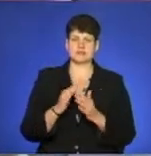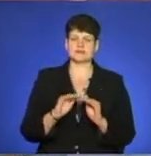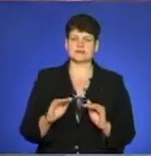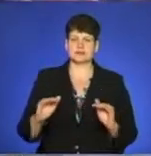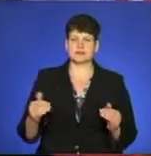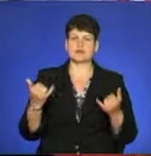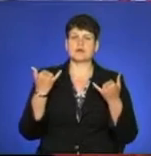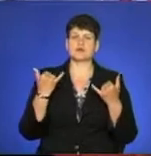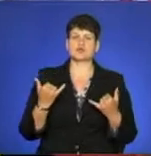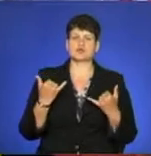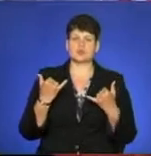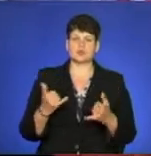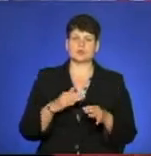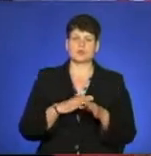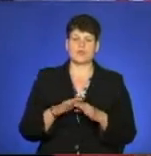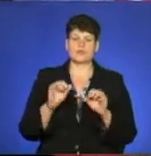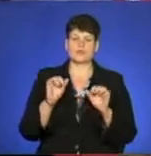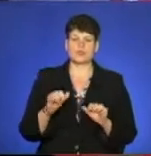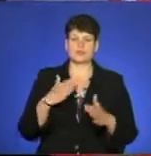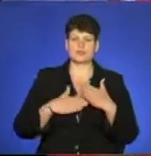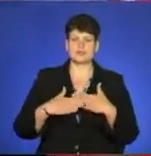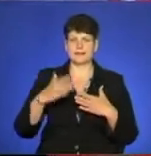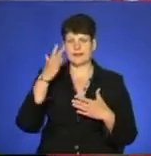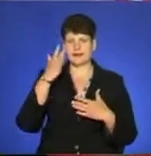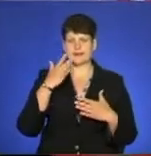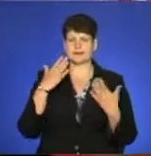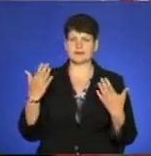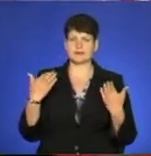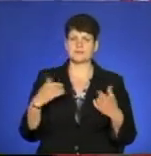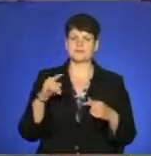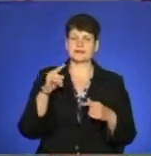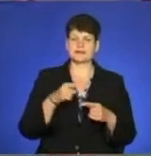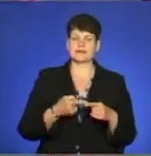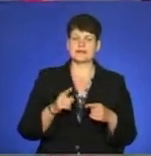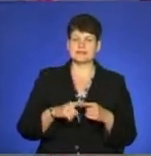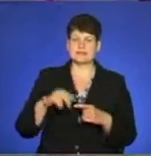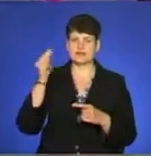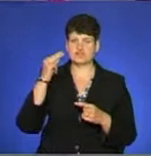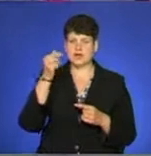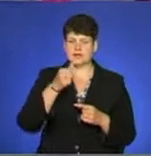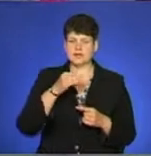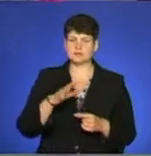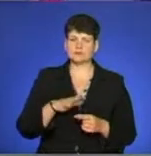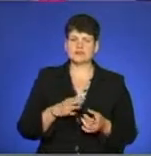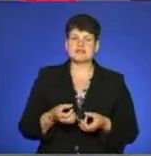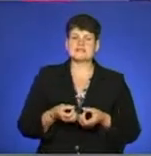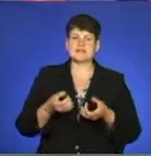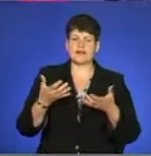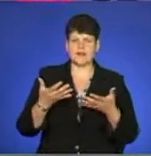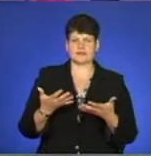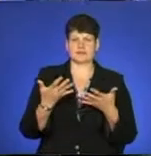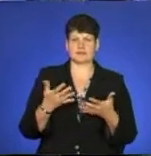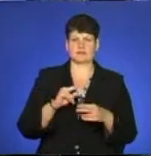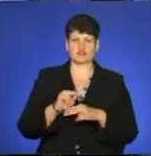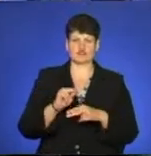вже сьогодні сповна може радіти літнім канікулам. Для них цей навчальний рік був яскравим і